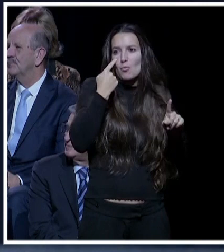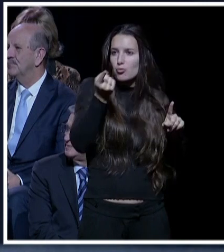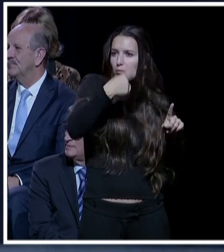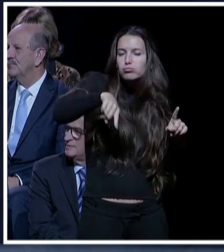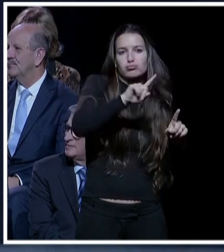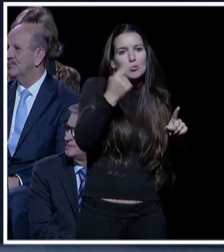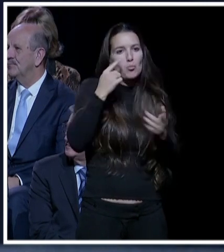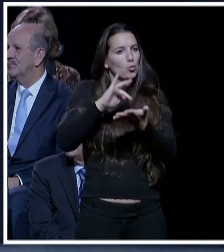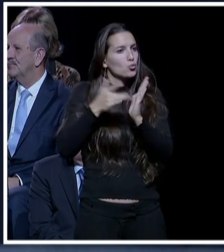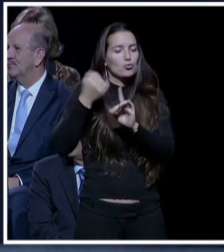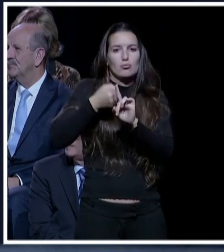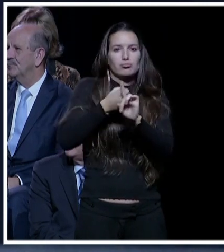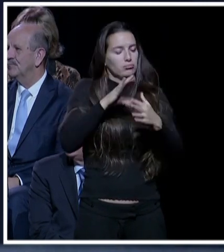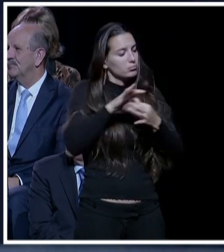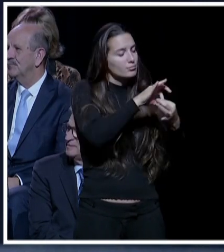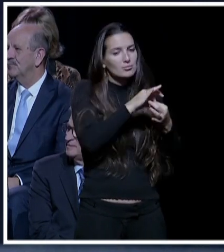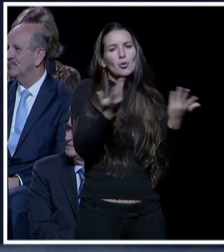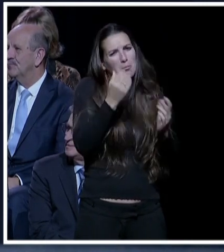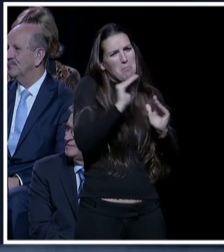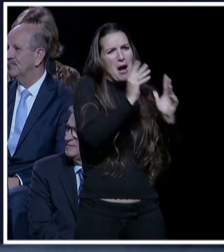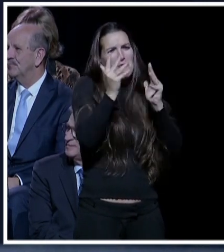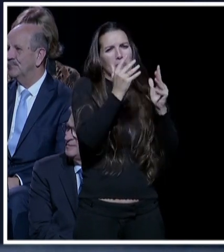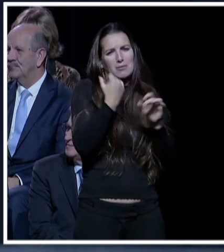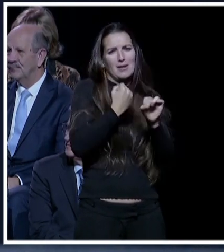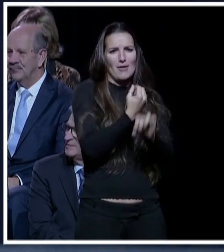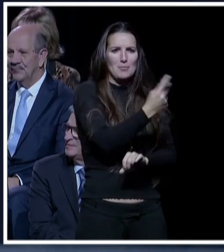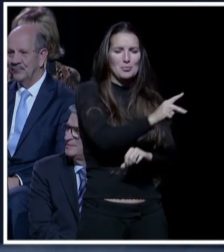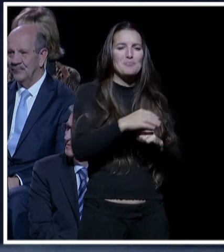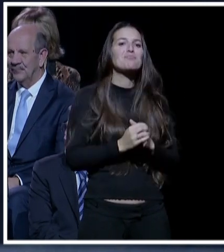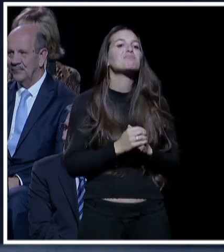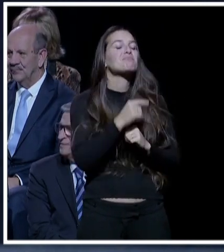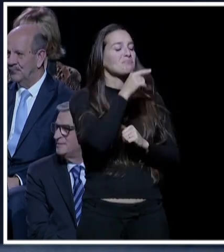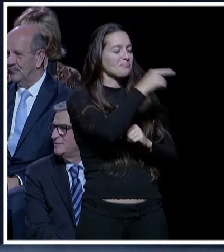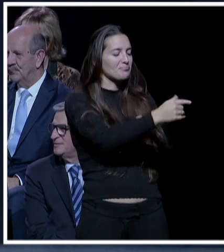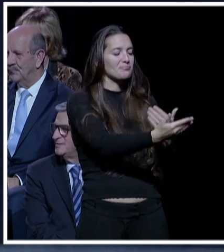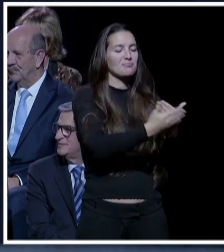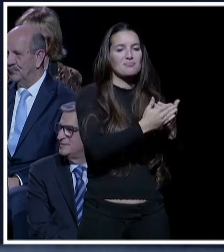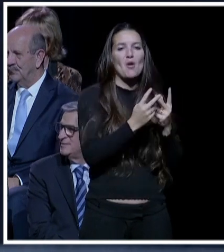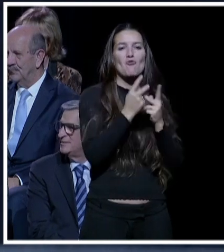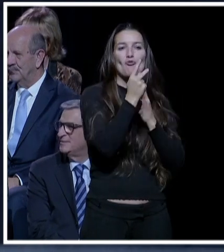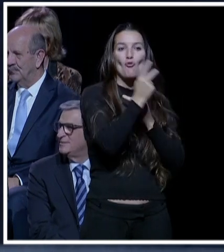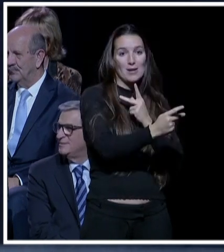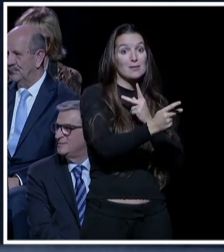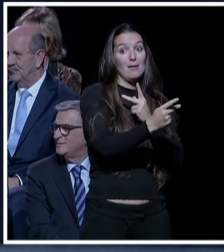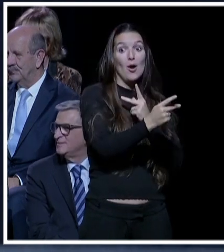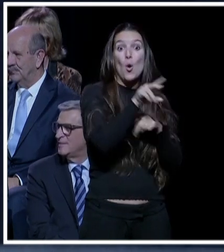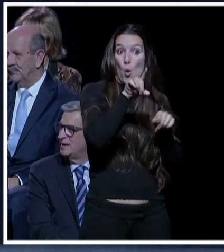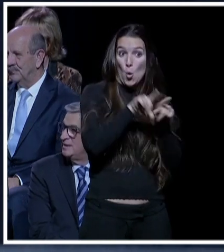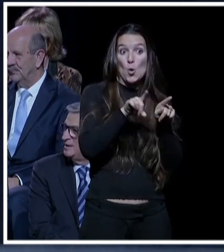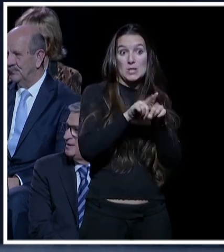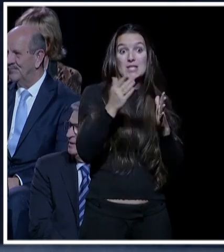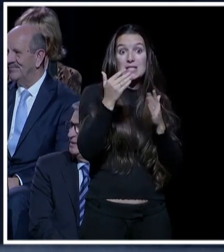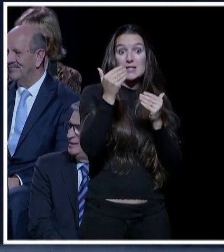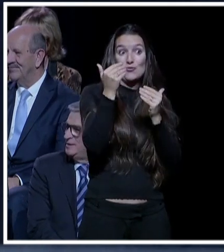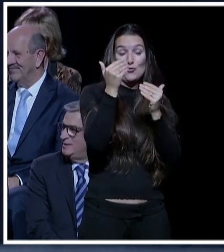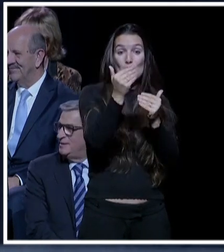combats. Bravo pour ton travail. Ensuite, eh bien, nous avons un voisin qui a eu ses vœux aussi, qui a pratiquement